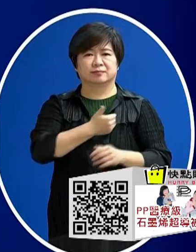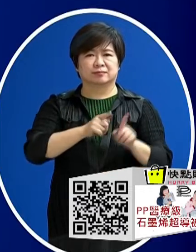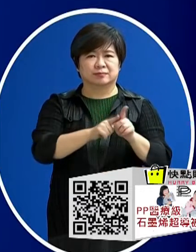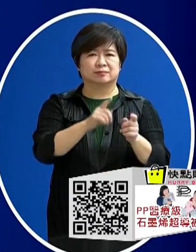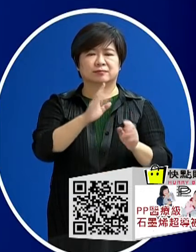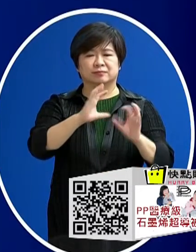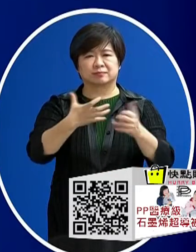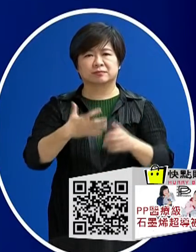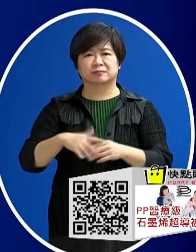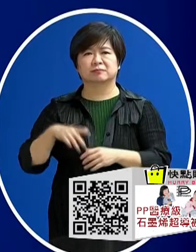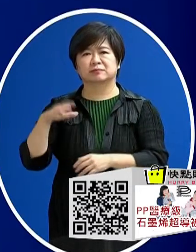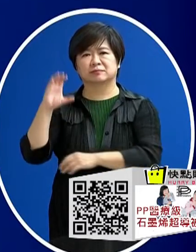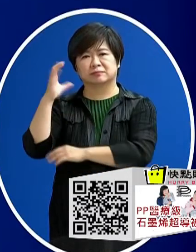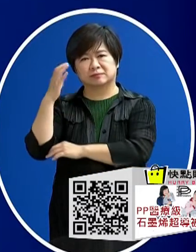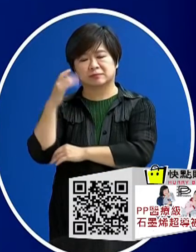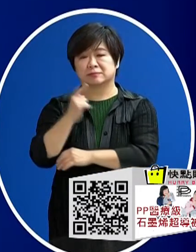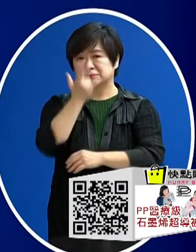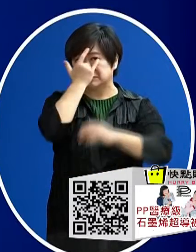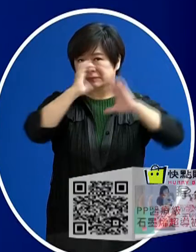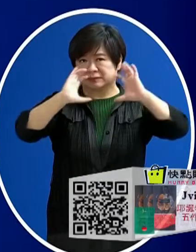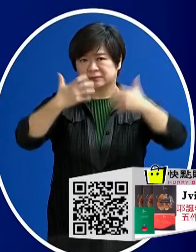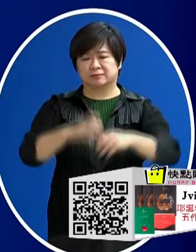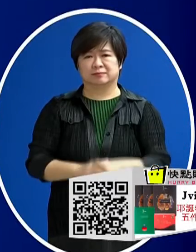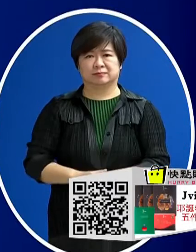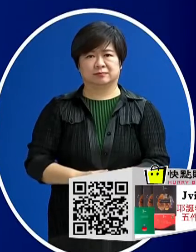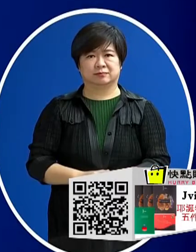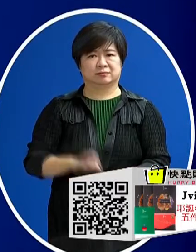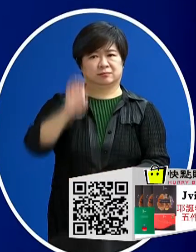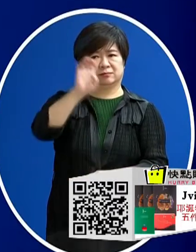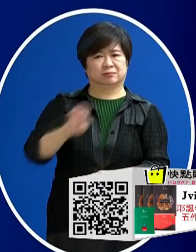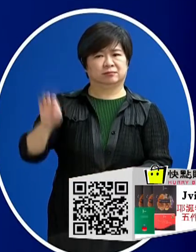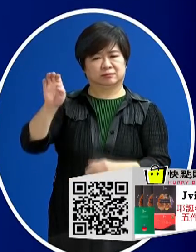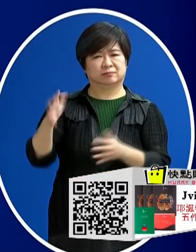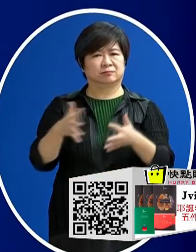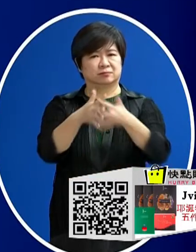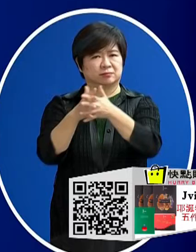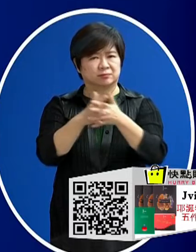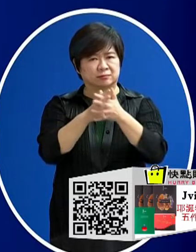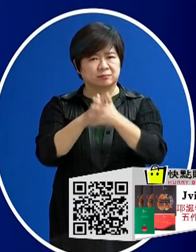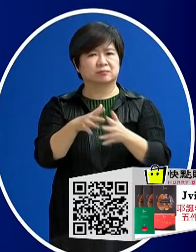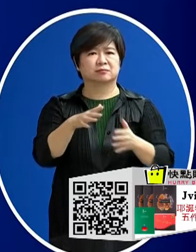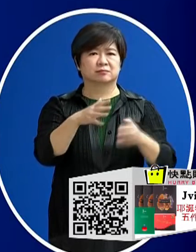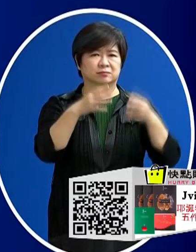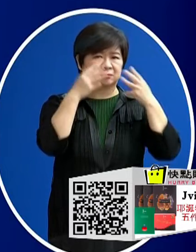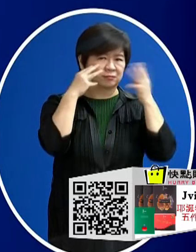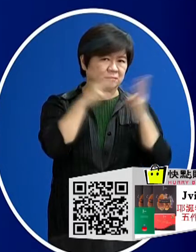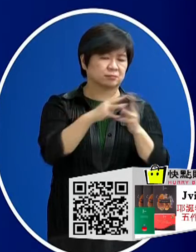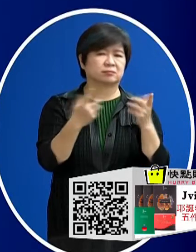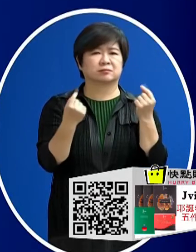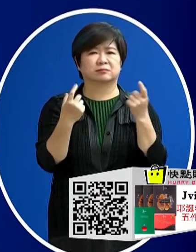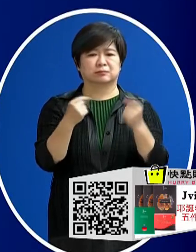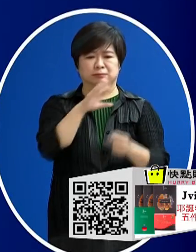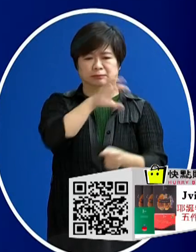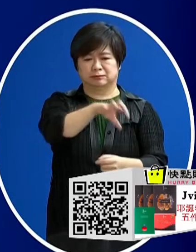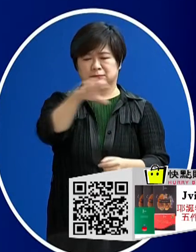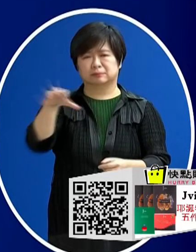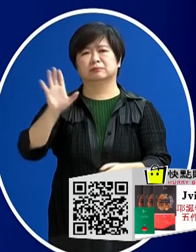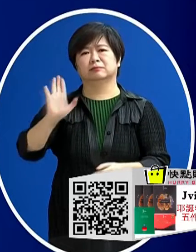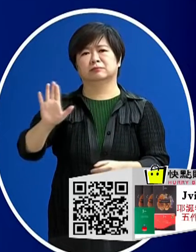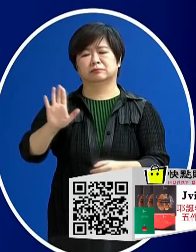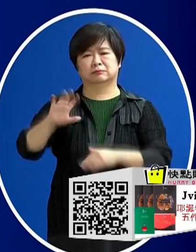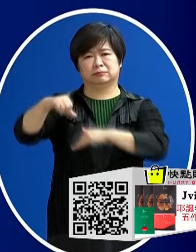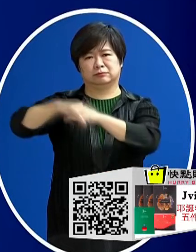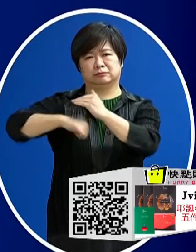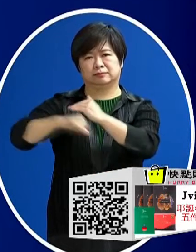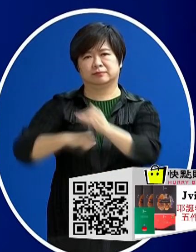哥伦比亚跟德国，那这个就是等于欧洲、美洲、非洲都有这个Omicron 的这个输